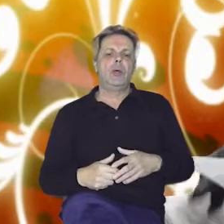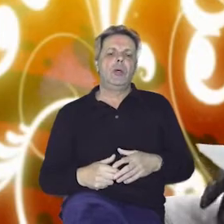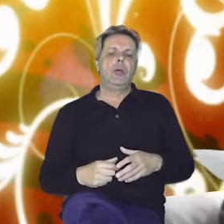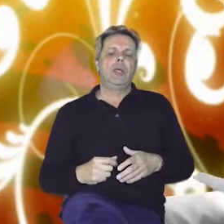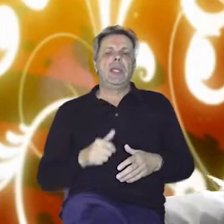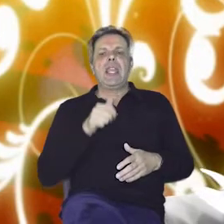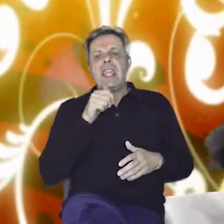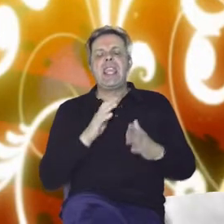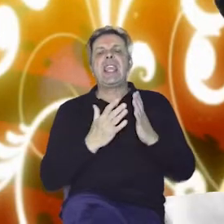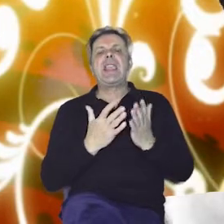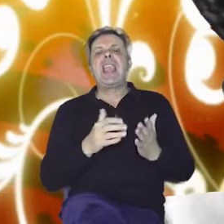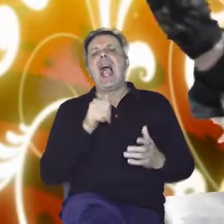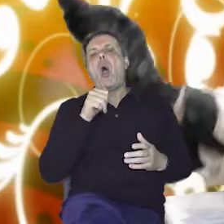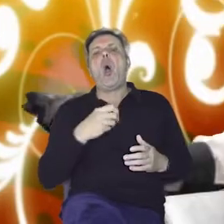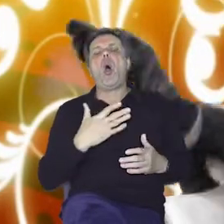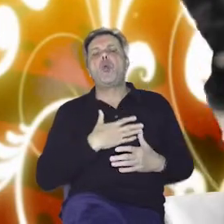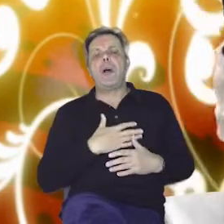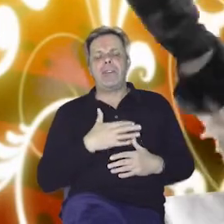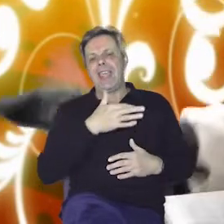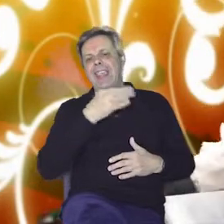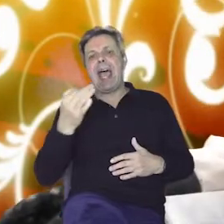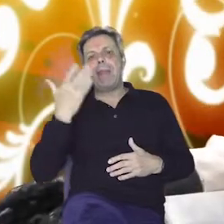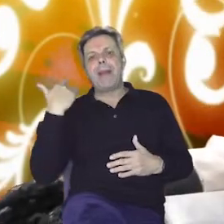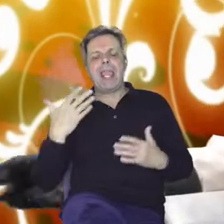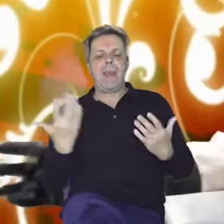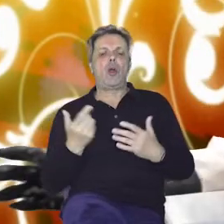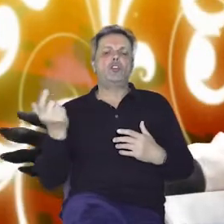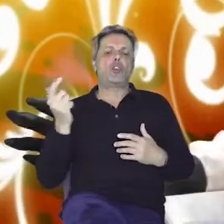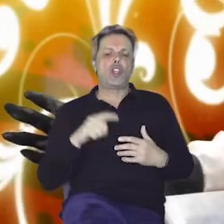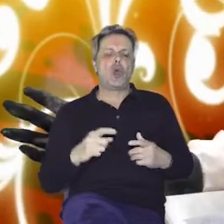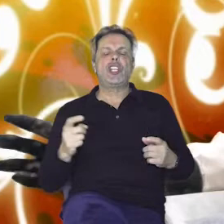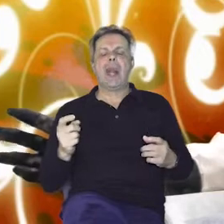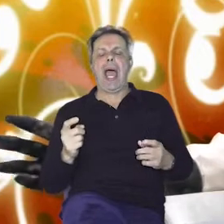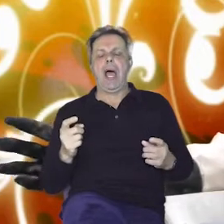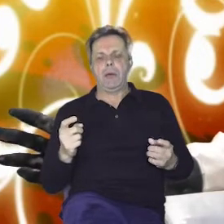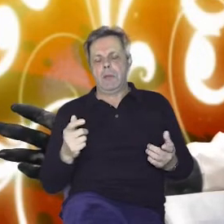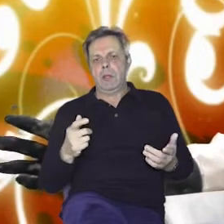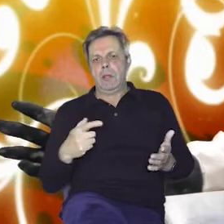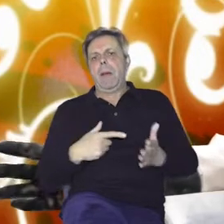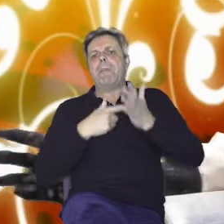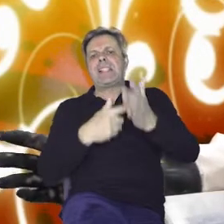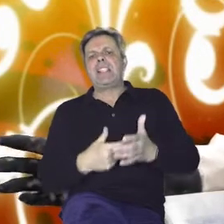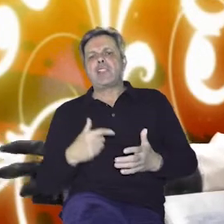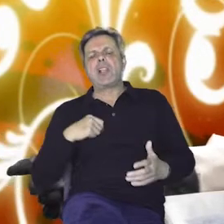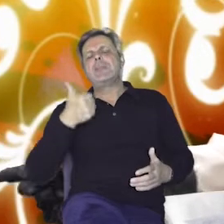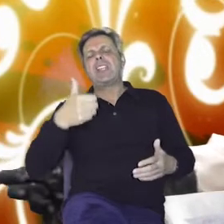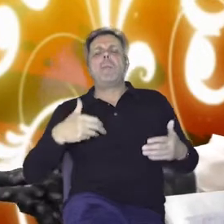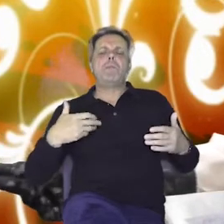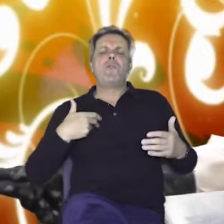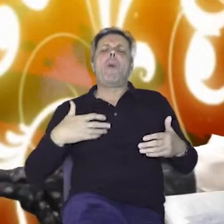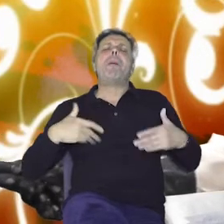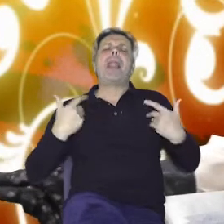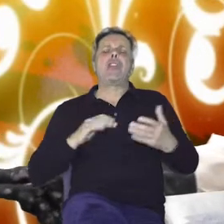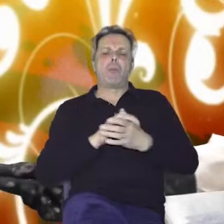ljubavi. Dan prije nego što će doći na prezentaciju, ja sam s jednom mladom svojom kolegicom, koja